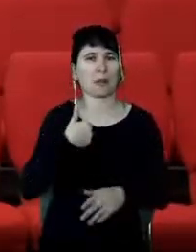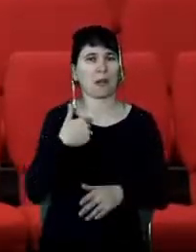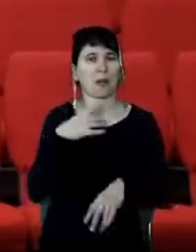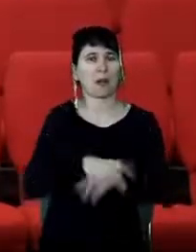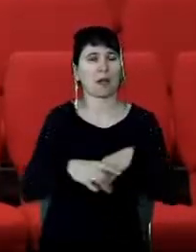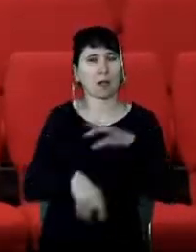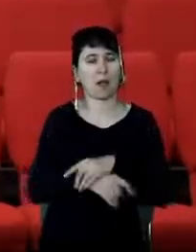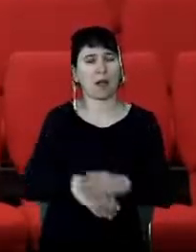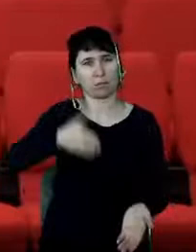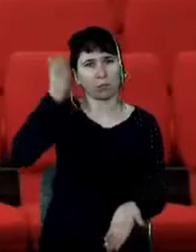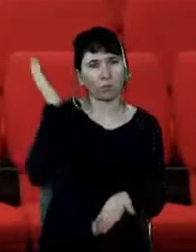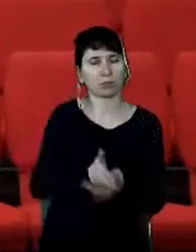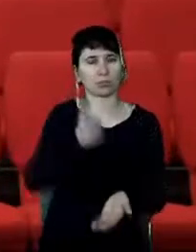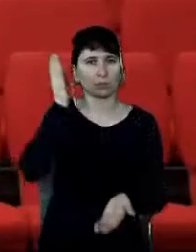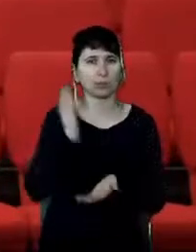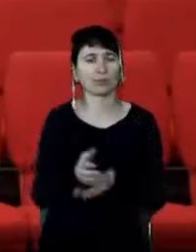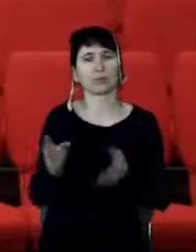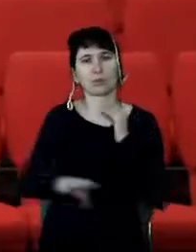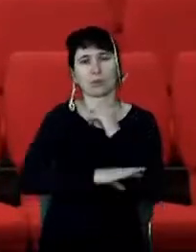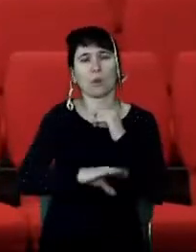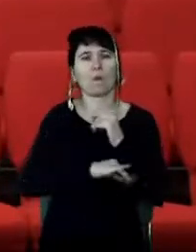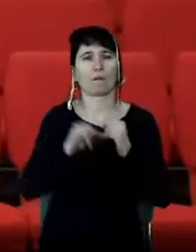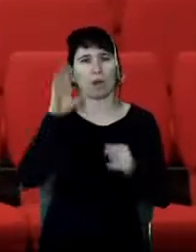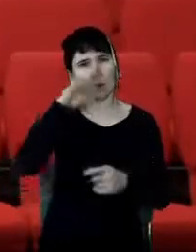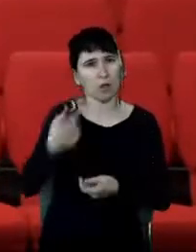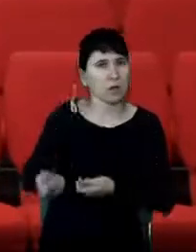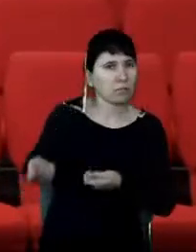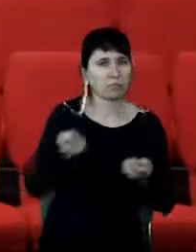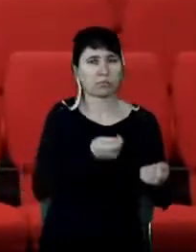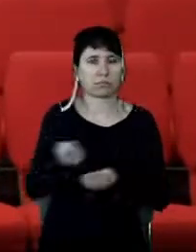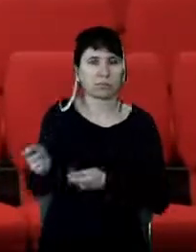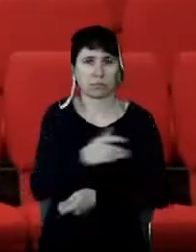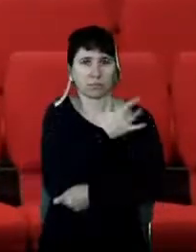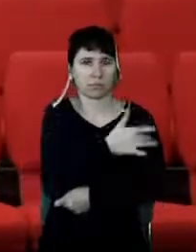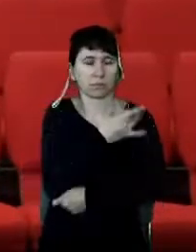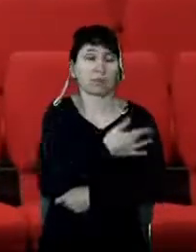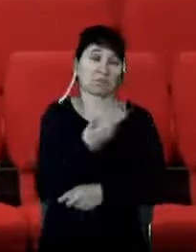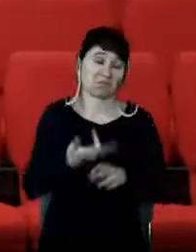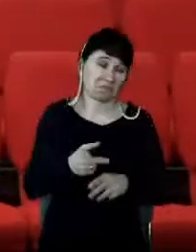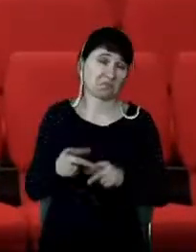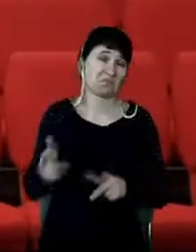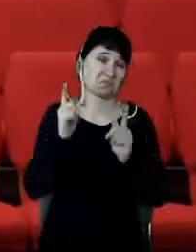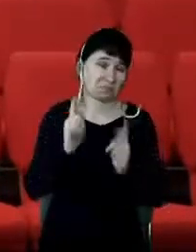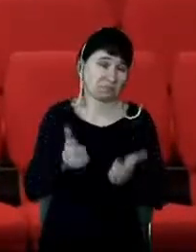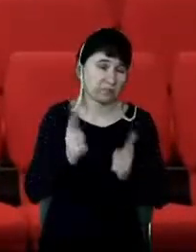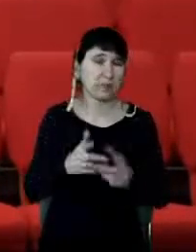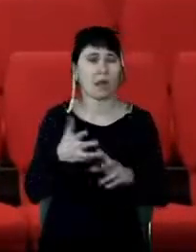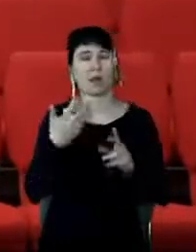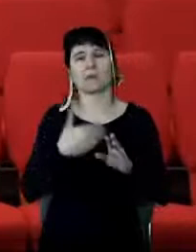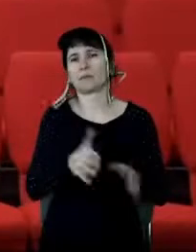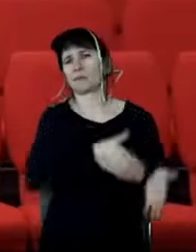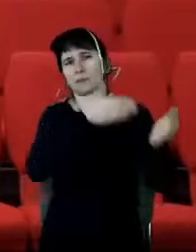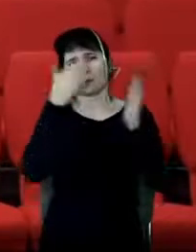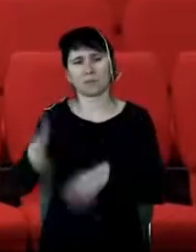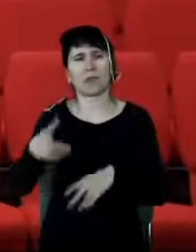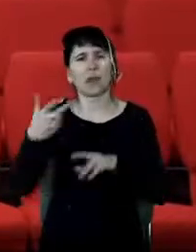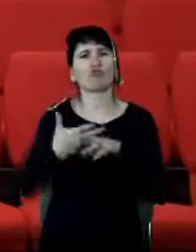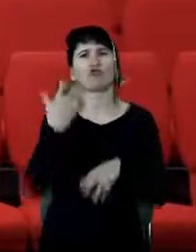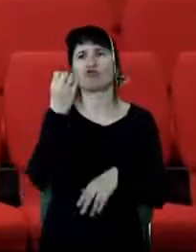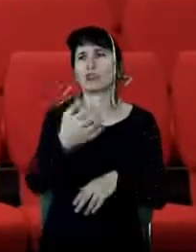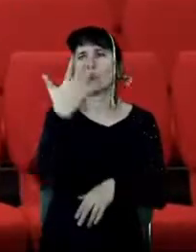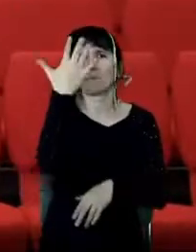рубати в нас дрова і носити воду. І ще були інші там перемоги, коли 5 царів закрили в